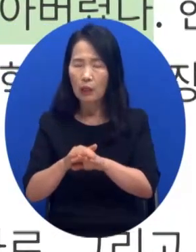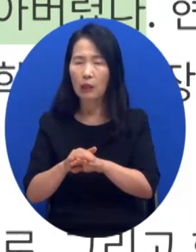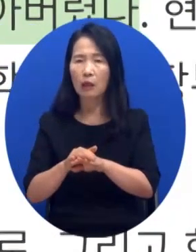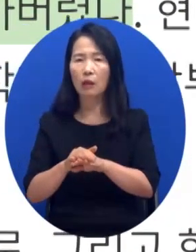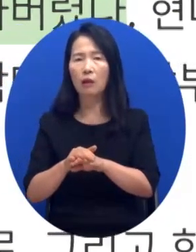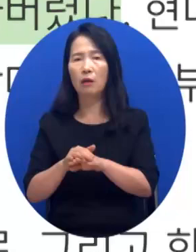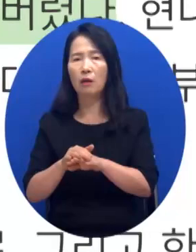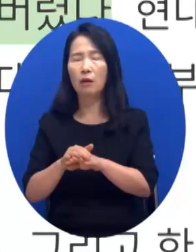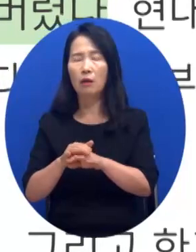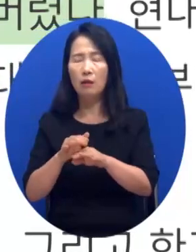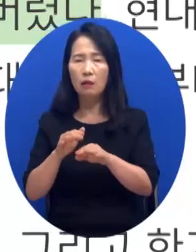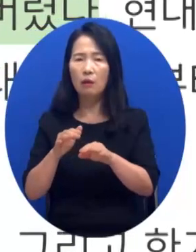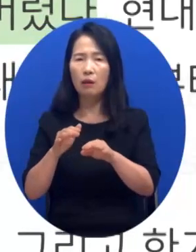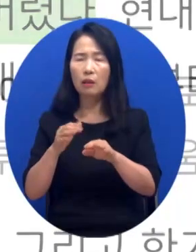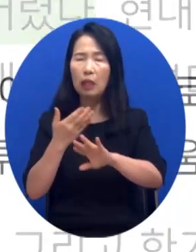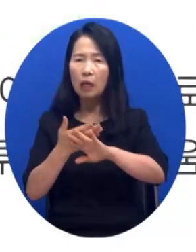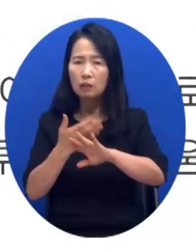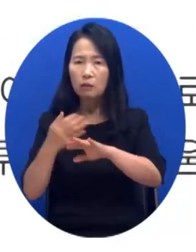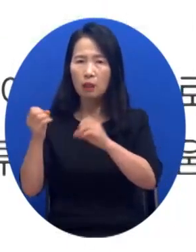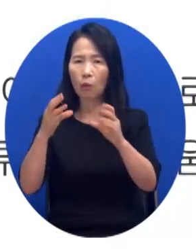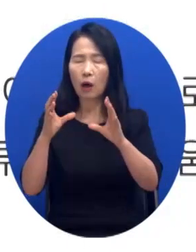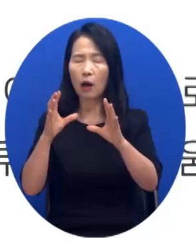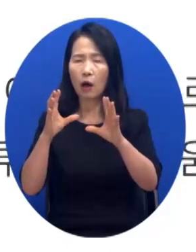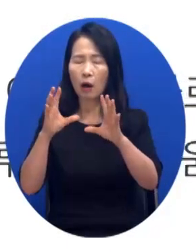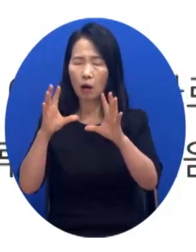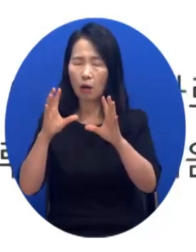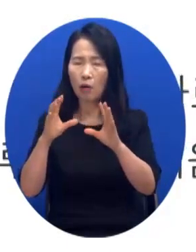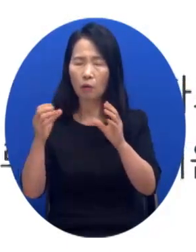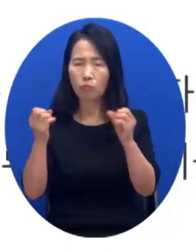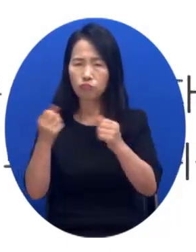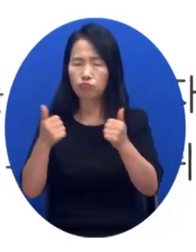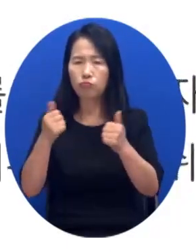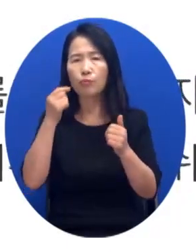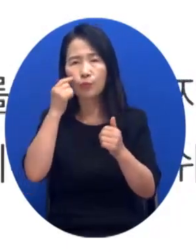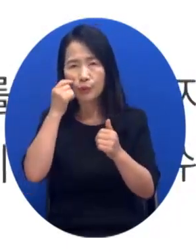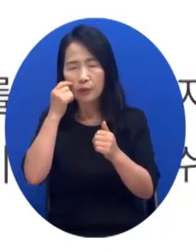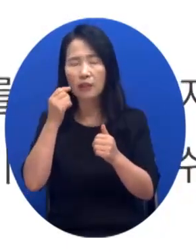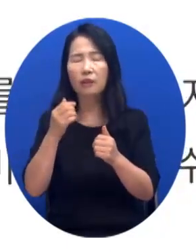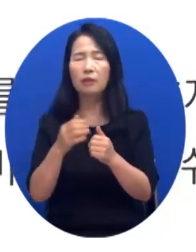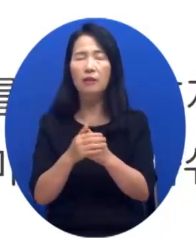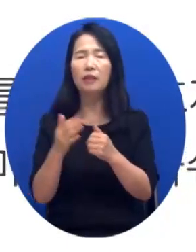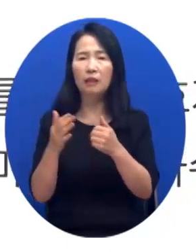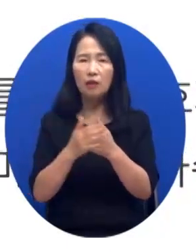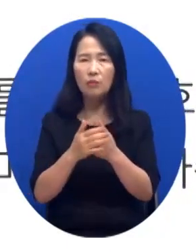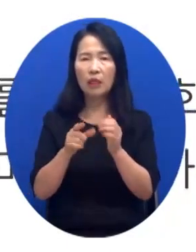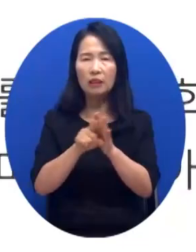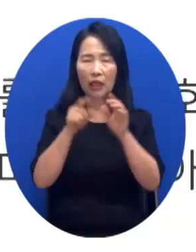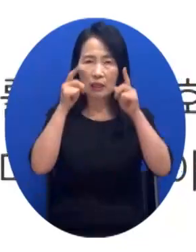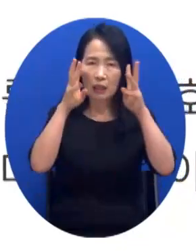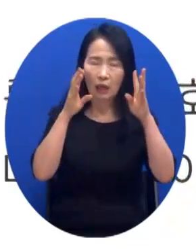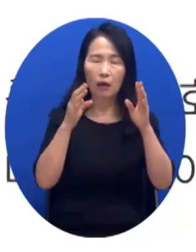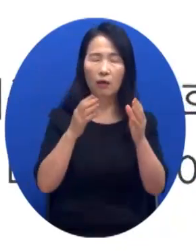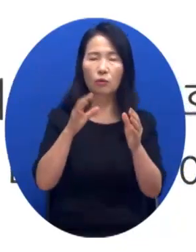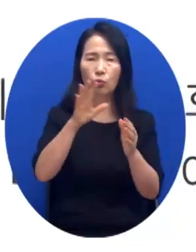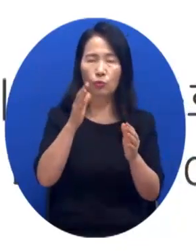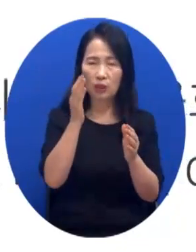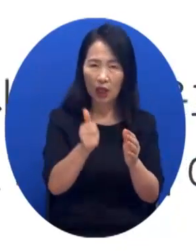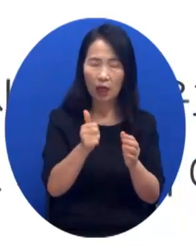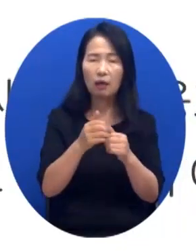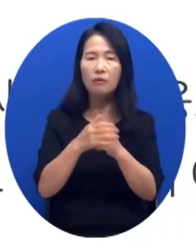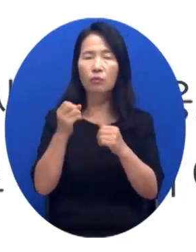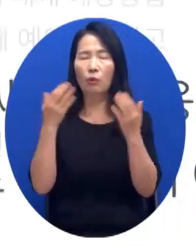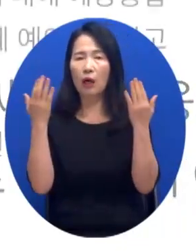삼켰다며 동성애 이슈가 교회의 주요한 지표가 돼 신학대학 총장부터 학생,